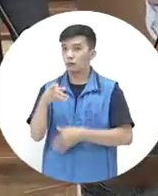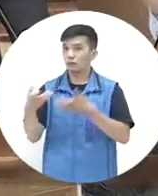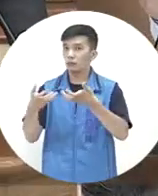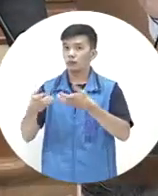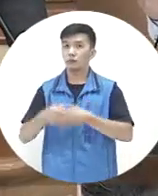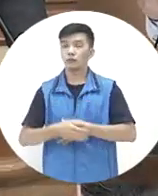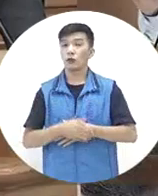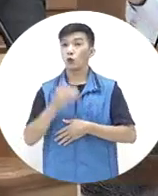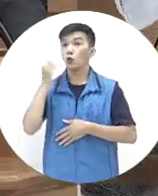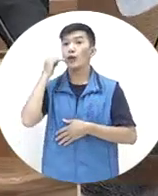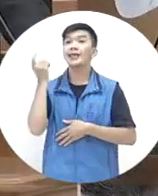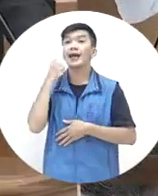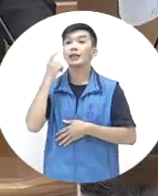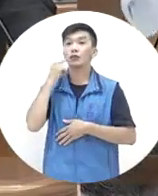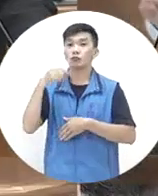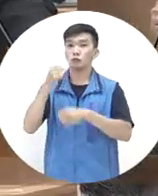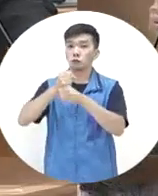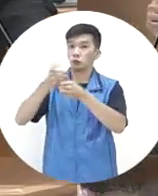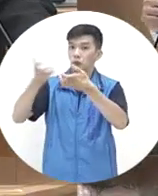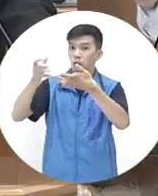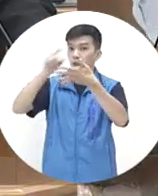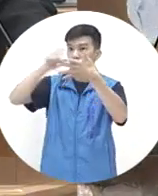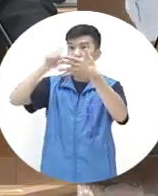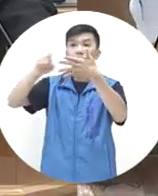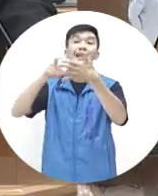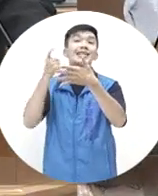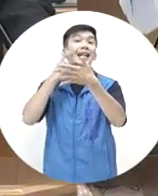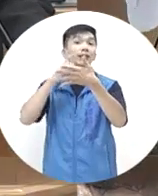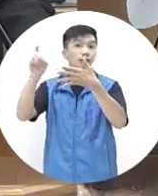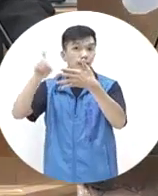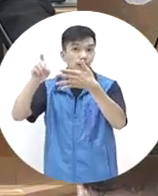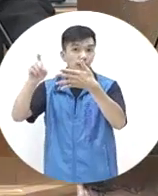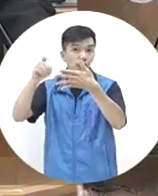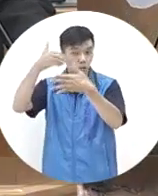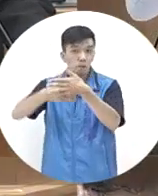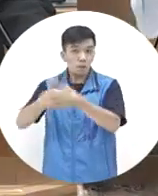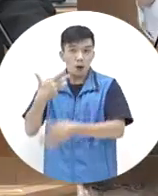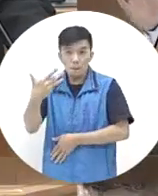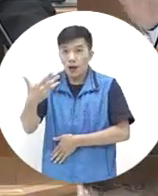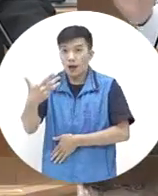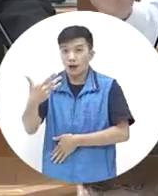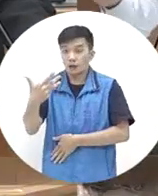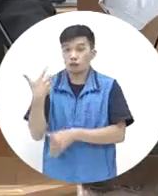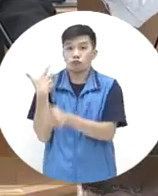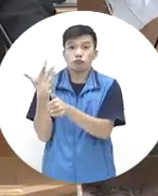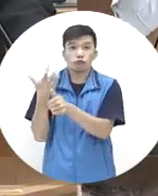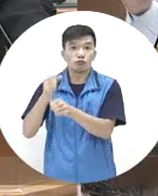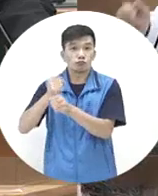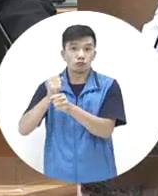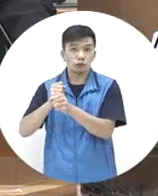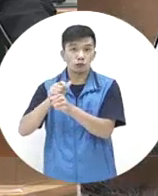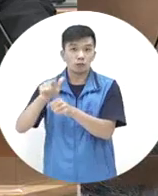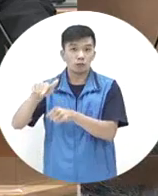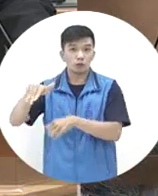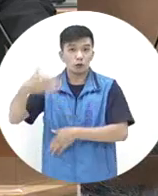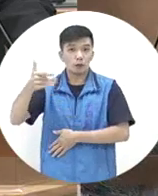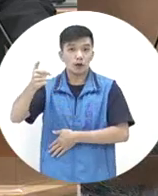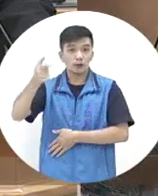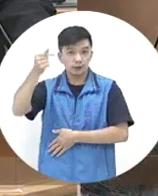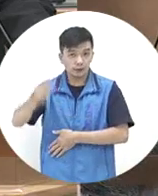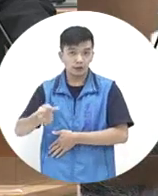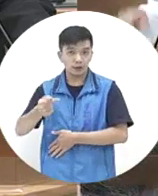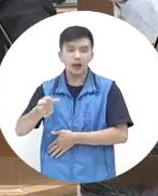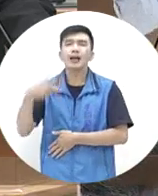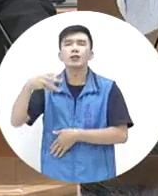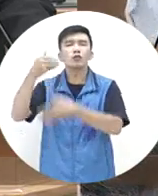减项发包是我如果里面有10项。我变成8项，以555亿的这个方式下去招标，或者是300多亿啊，